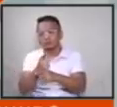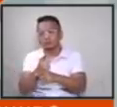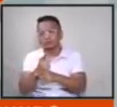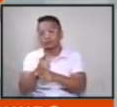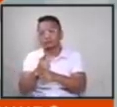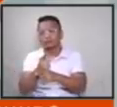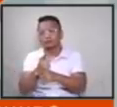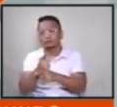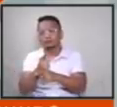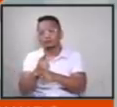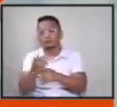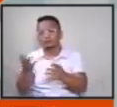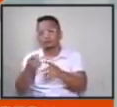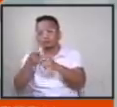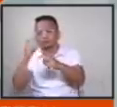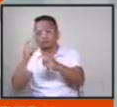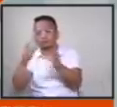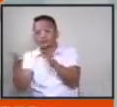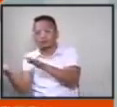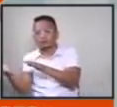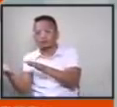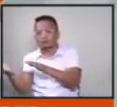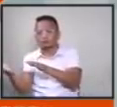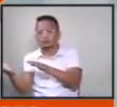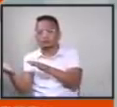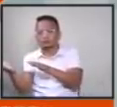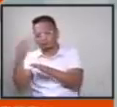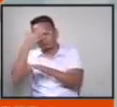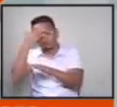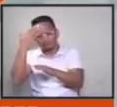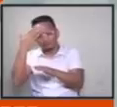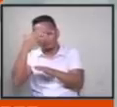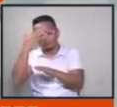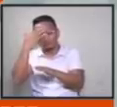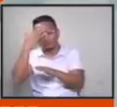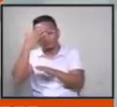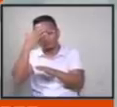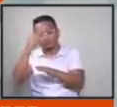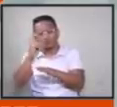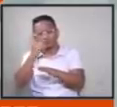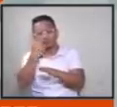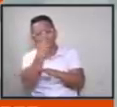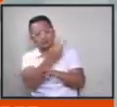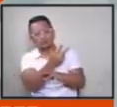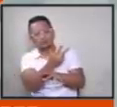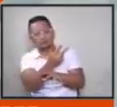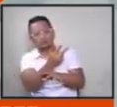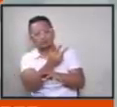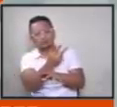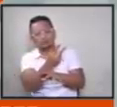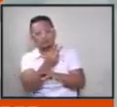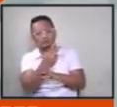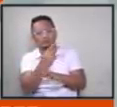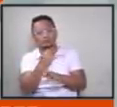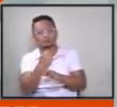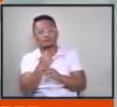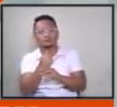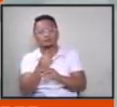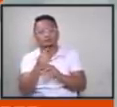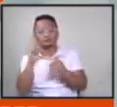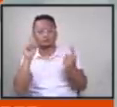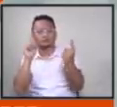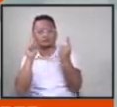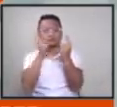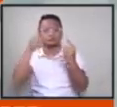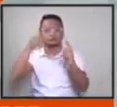tumutugma. Sabi nila, galing daw sa Lamayan, tama? O, pero hindi ko po sila nakita, sir. Hindi mo sila nakita, pero nakita kanila... dahil ikaw ay lumapit sa